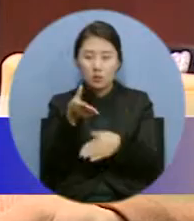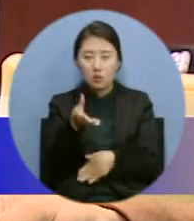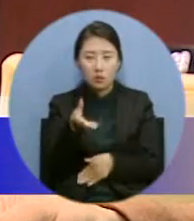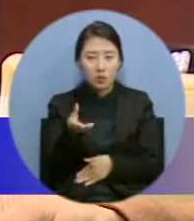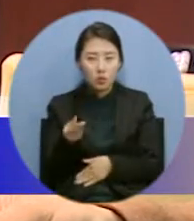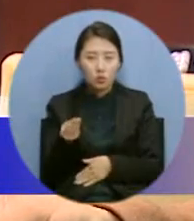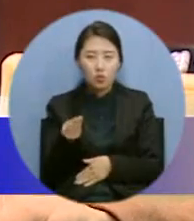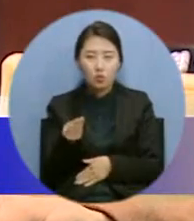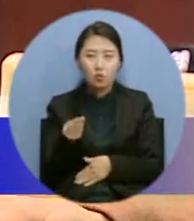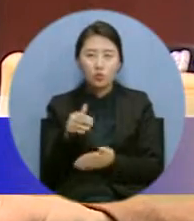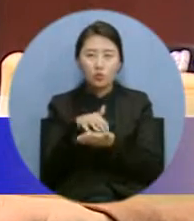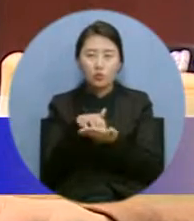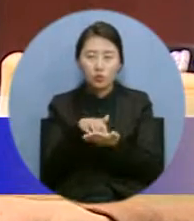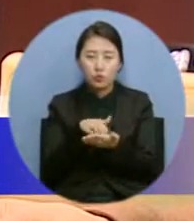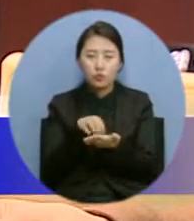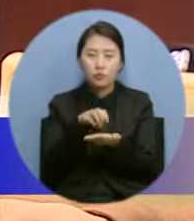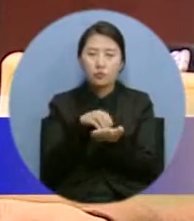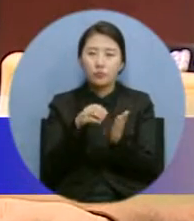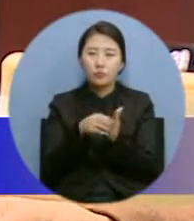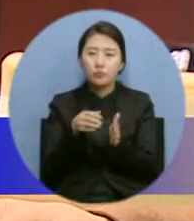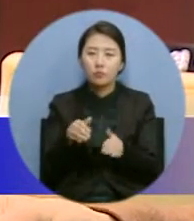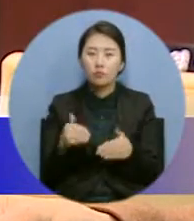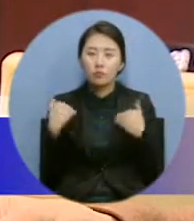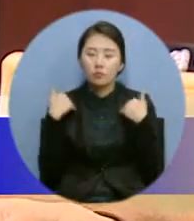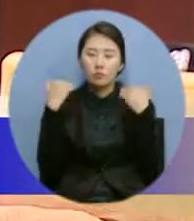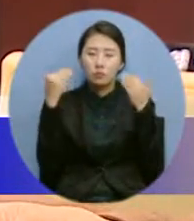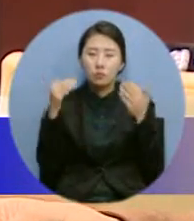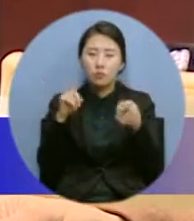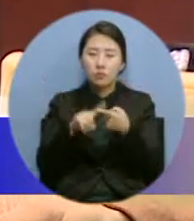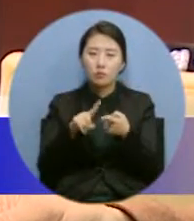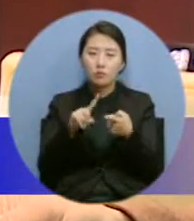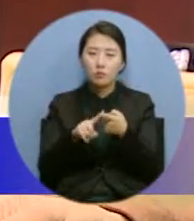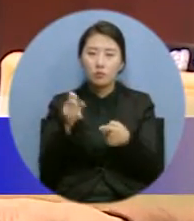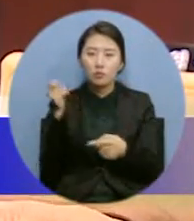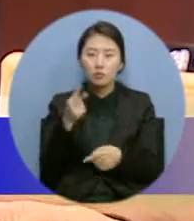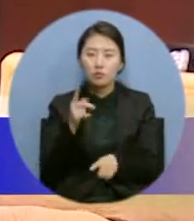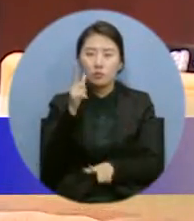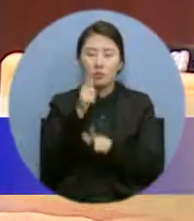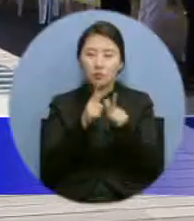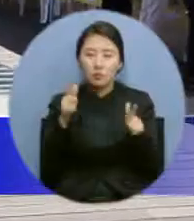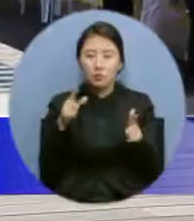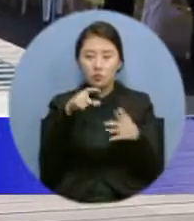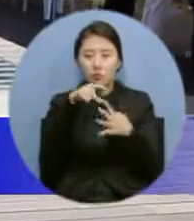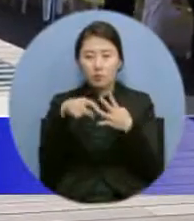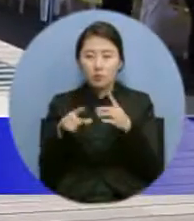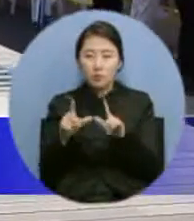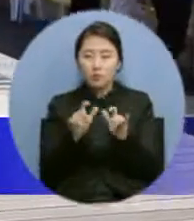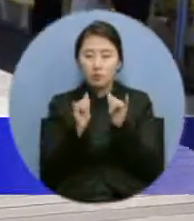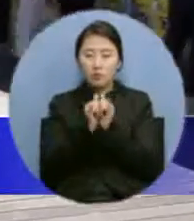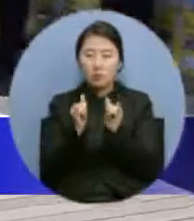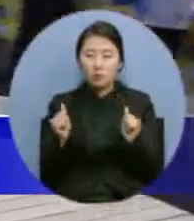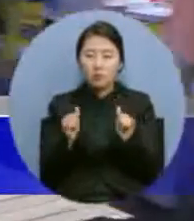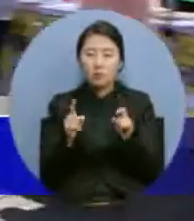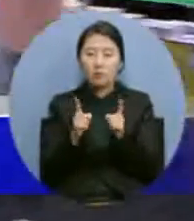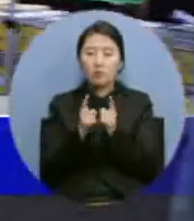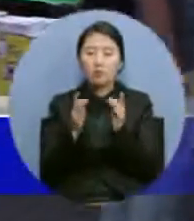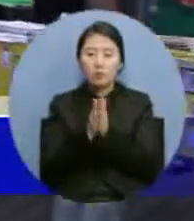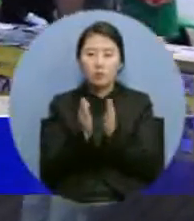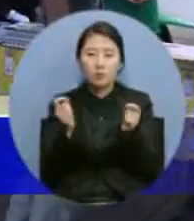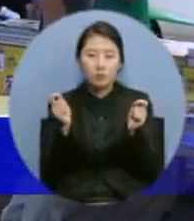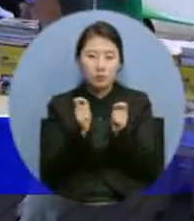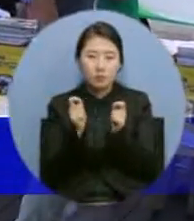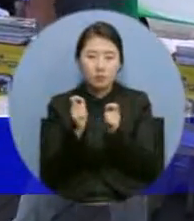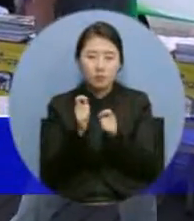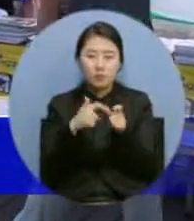가지 지표들이 얼마나 신장을 했는지, 그리고 또 다양한 주민 프로그램들이 주민들에게 직접 맞닿아 네.